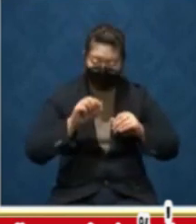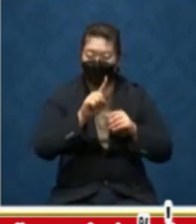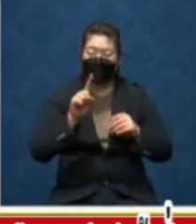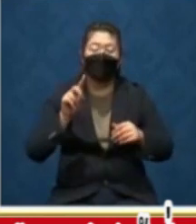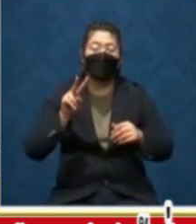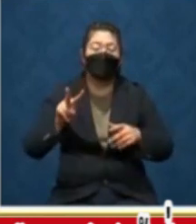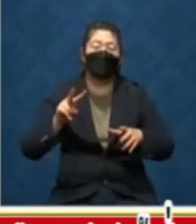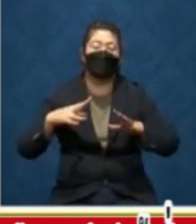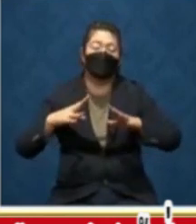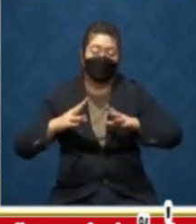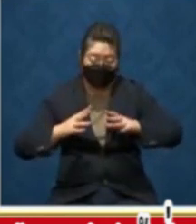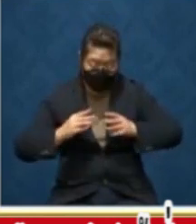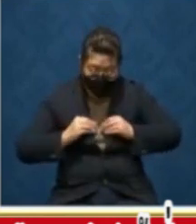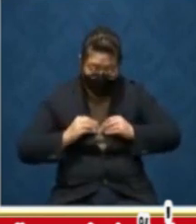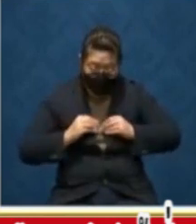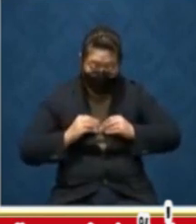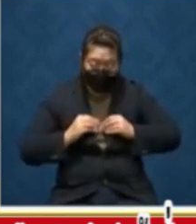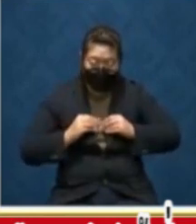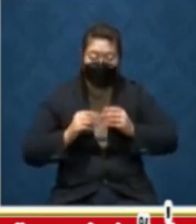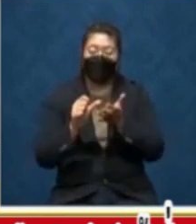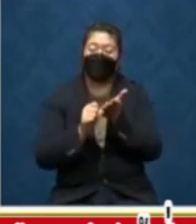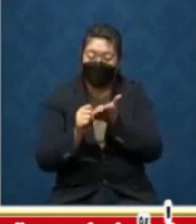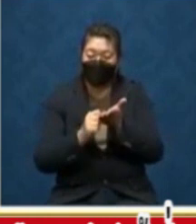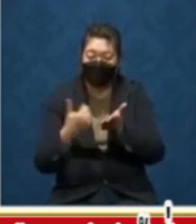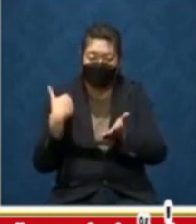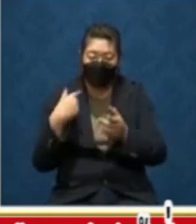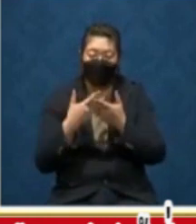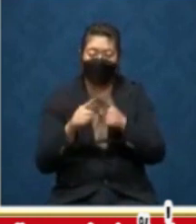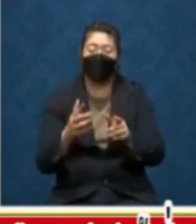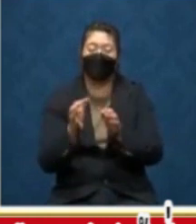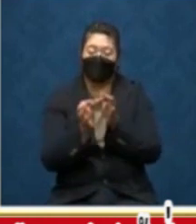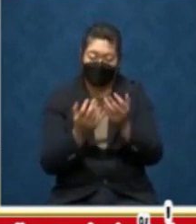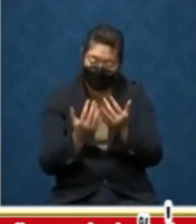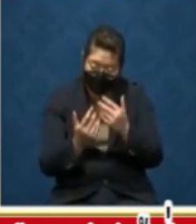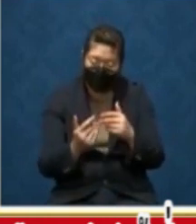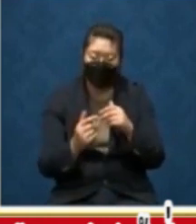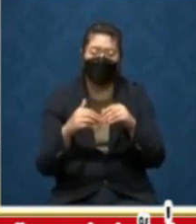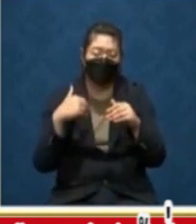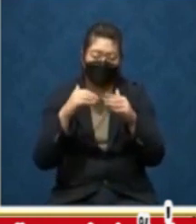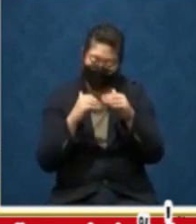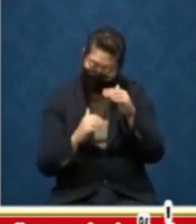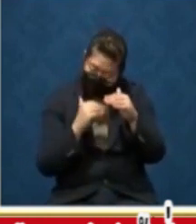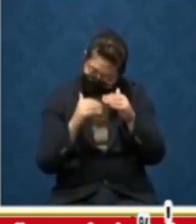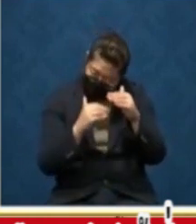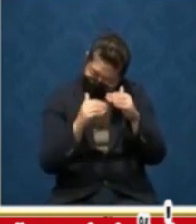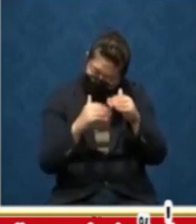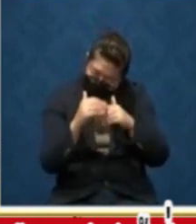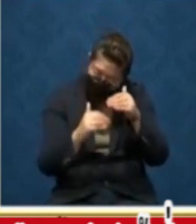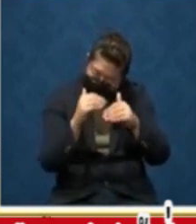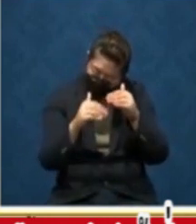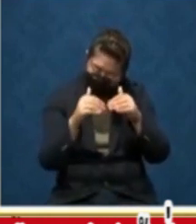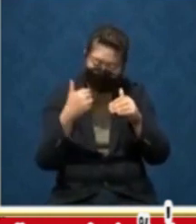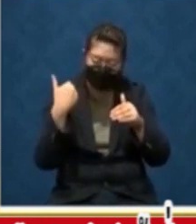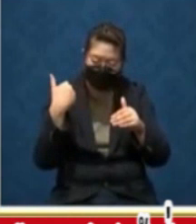ด้วยแต่ใช้เวลานิดหนึ่งว่าจะปฏิรูปเรื่องนี้หรือยกเลิกแก้ไขนี่ถ้าเป็นการยกเลิกแก้ไขเพื่อปกป้องสถาบันก็